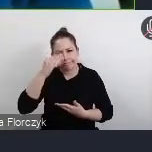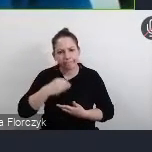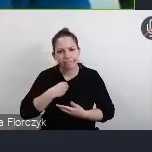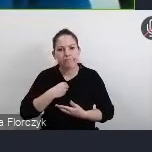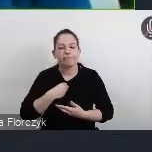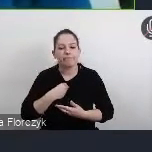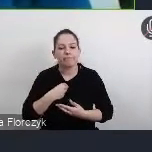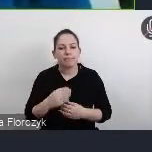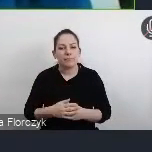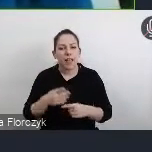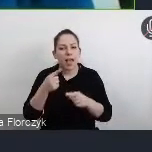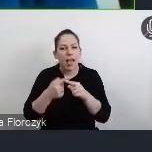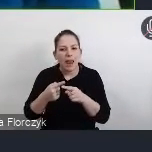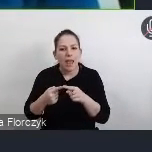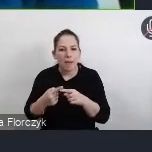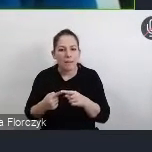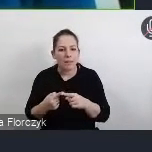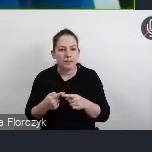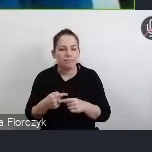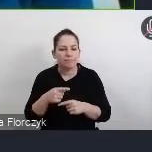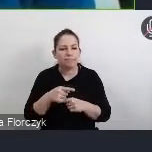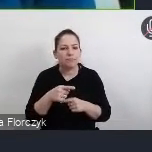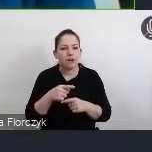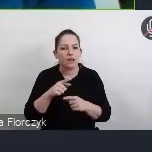zasygnalizowanych elementów tych tendencji